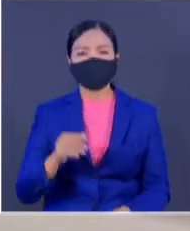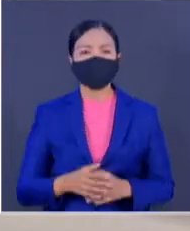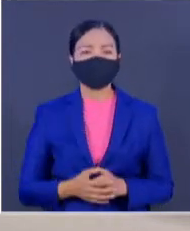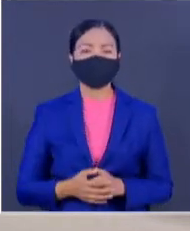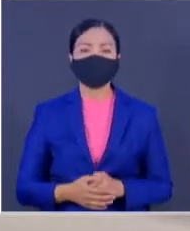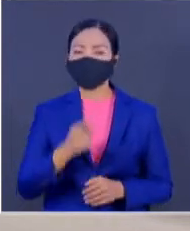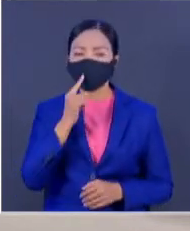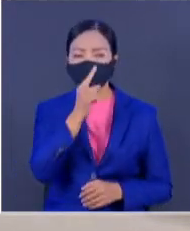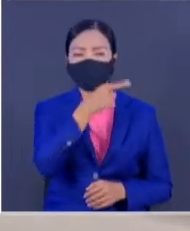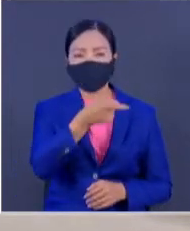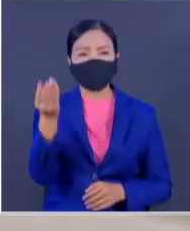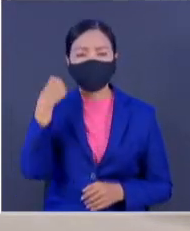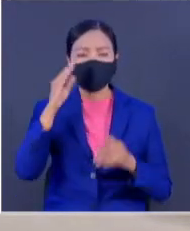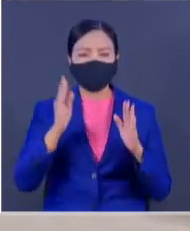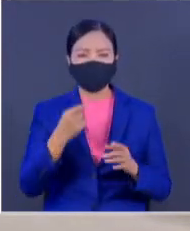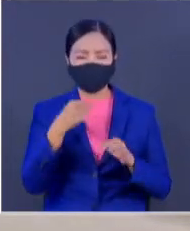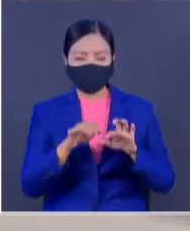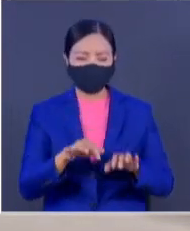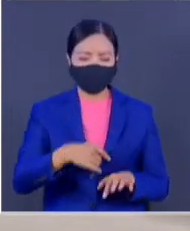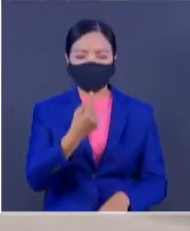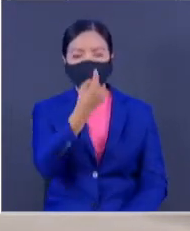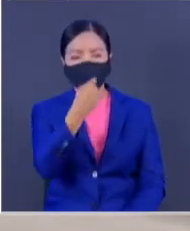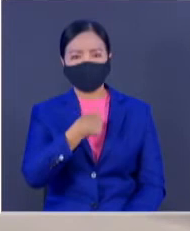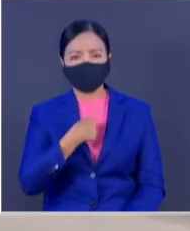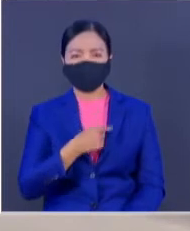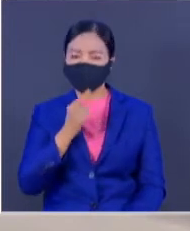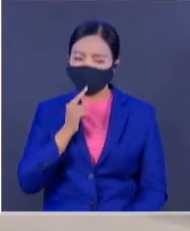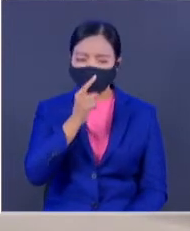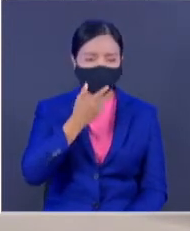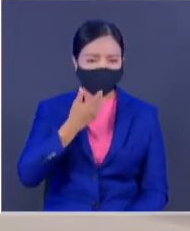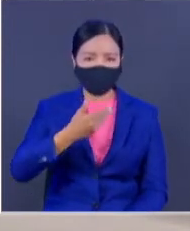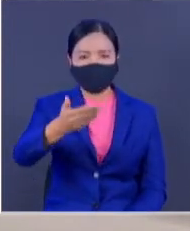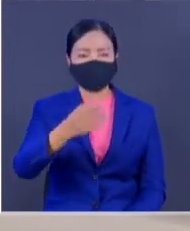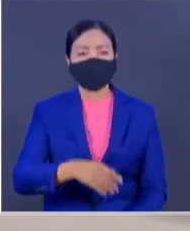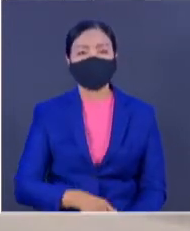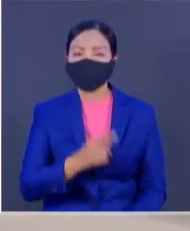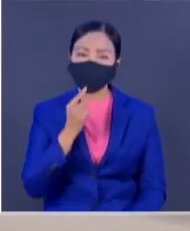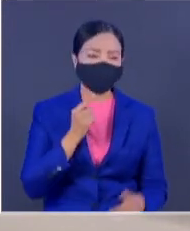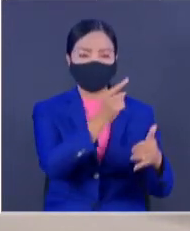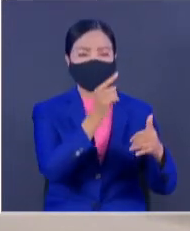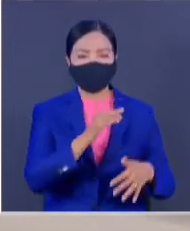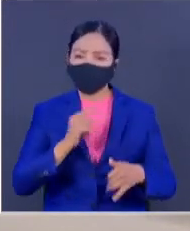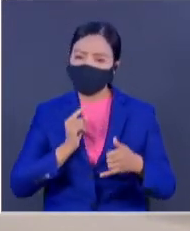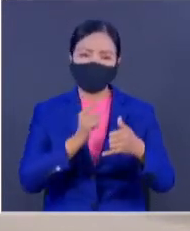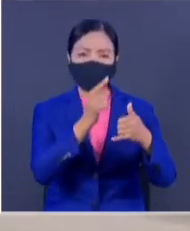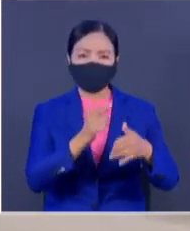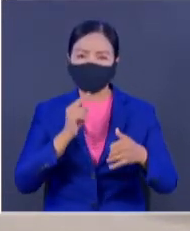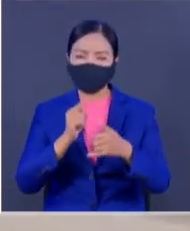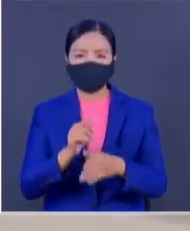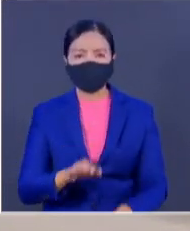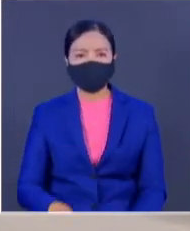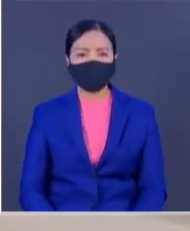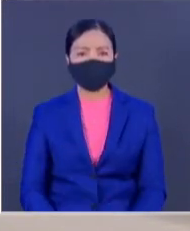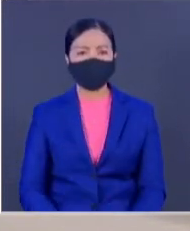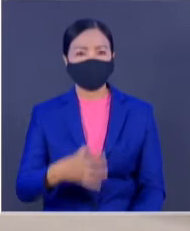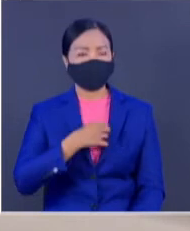ฟ้องยาวๆตลอดฟ้องยาวๆแล้วก็บอกไงฟ้องไปเรื่อยๆอยากจะไปด่าใครก็ด่า